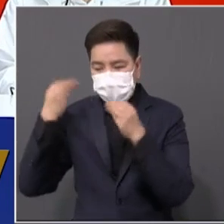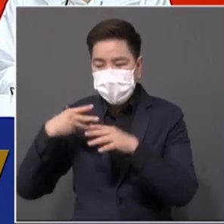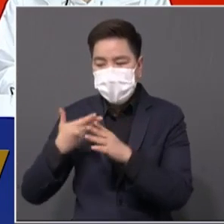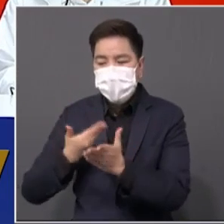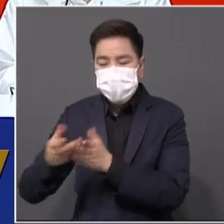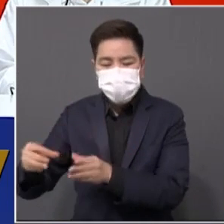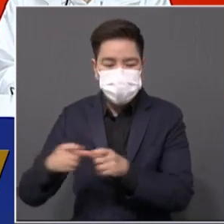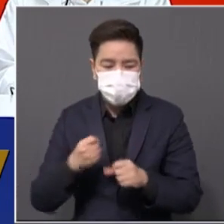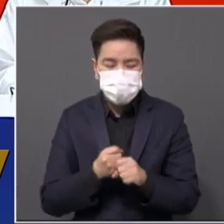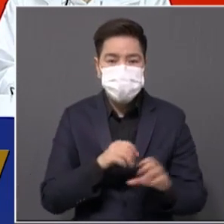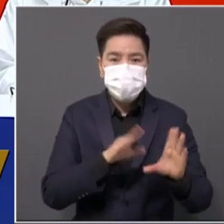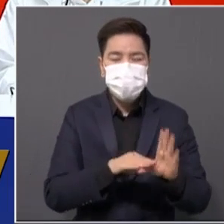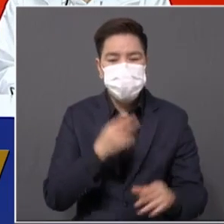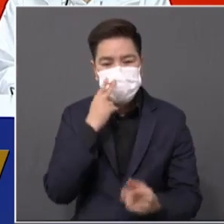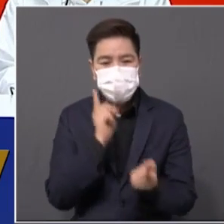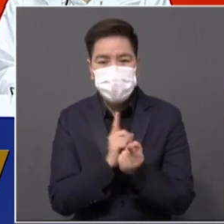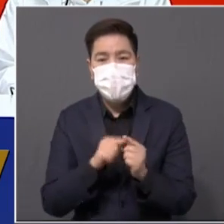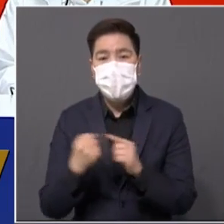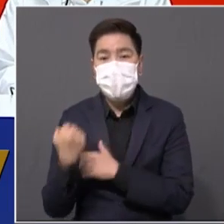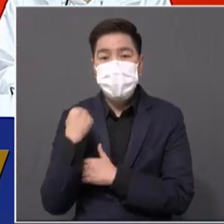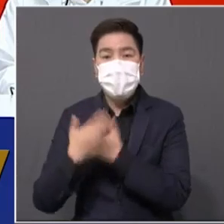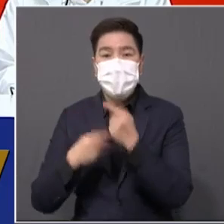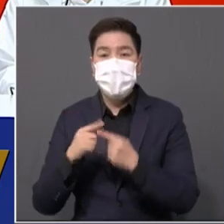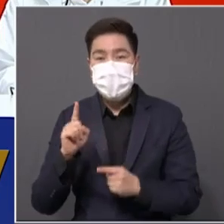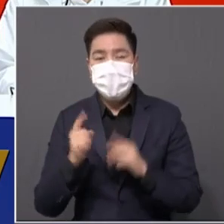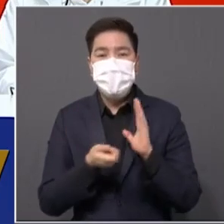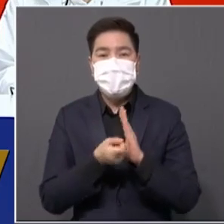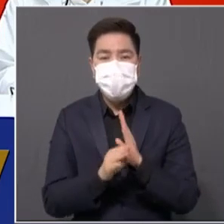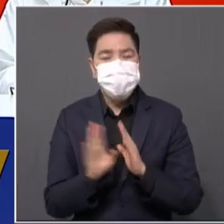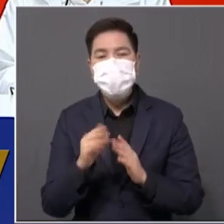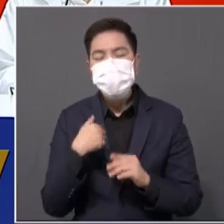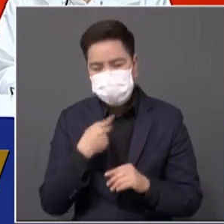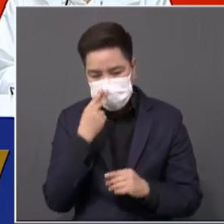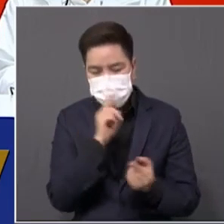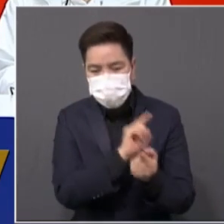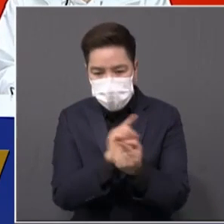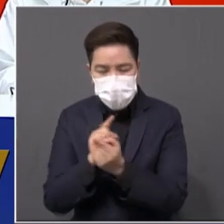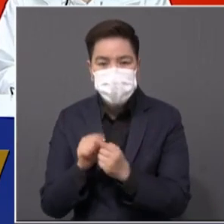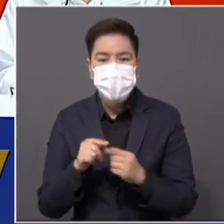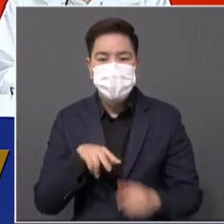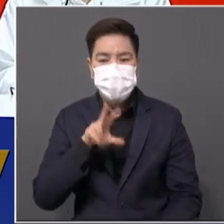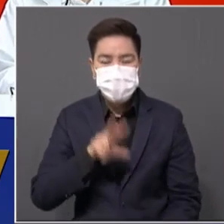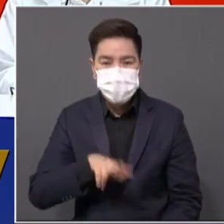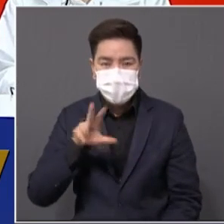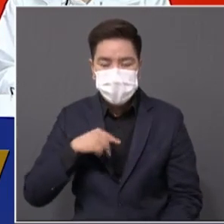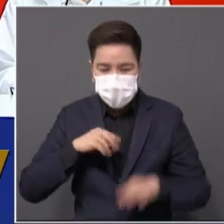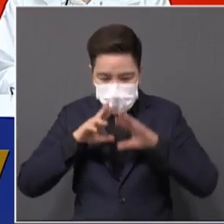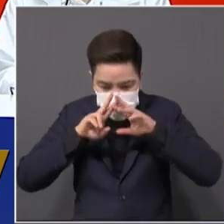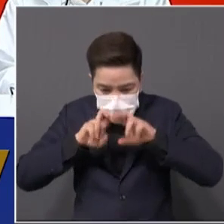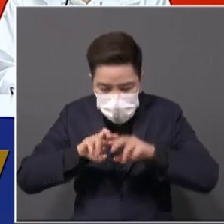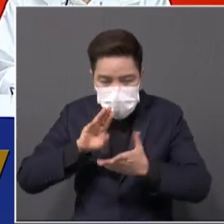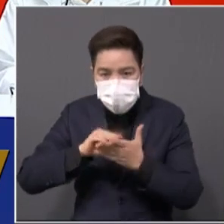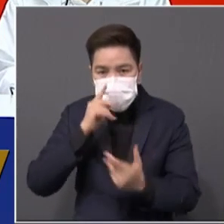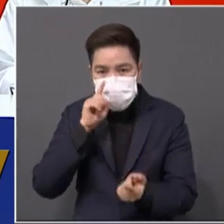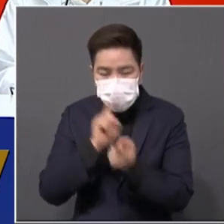ล่วงหน้าเขาบอกว่าไม่ได้พบแค่จังหวัดอำนาจเจริญหรือว่าอุบลราชธานีเท่านั้นนะคะพรรคเพื่อไทยเนี่ยเปิดข้อมูลไป